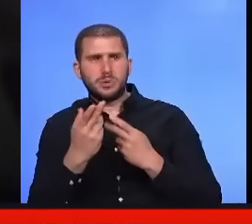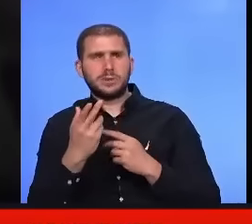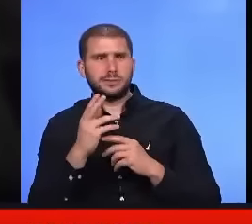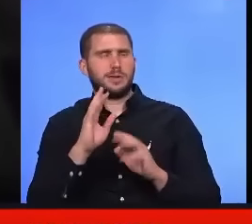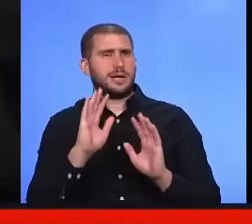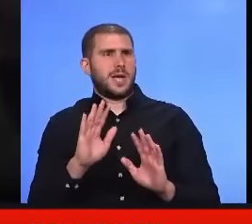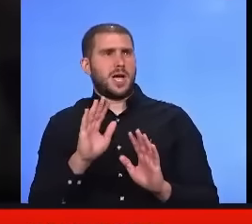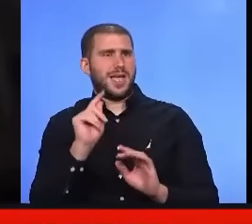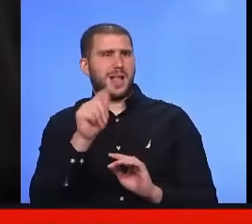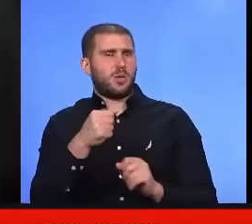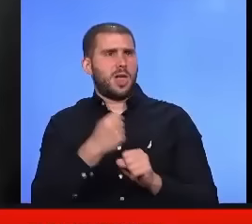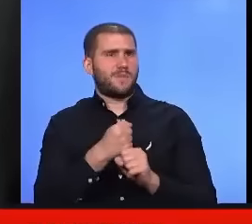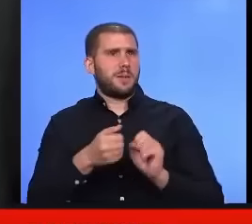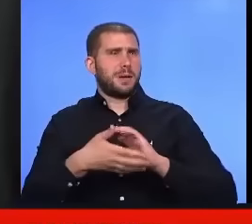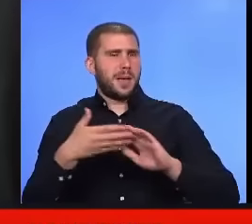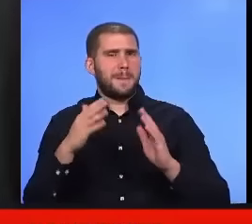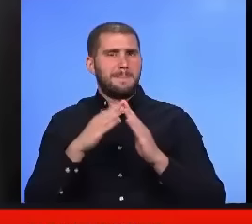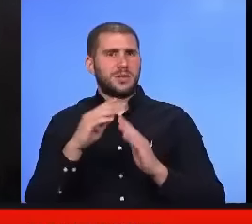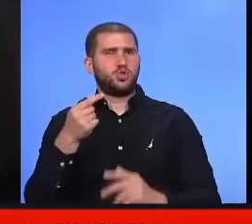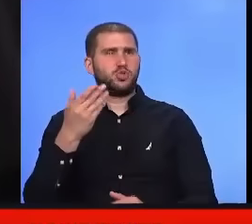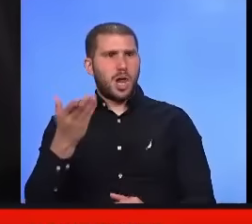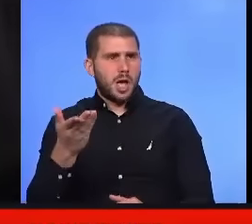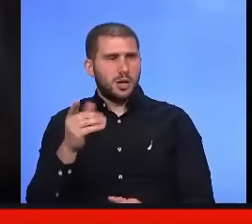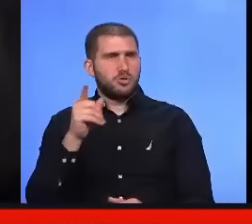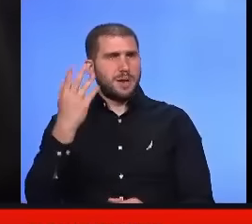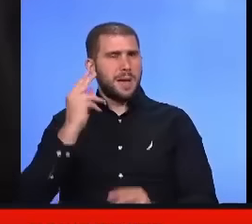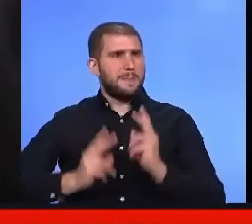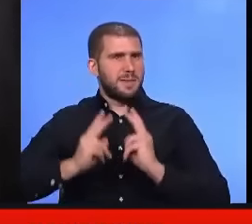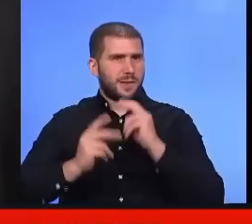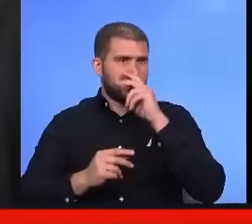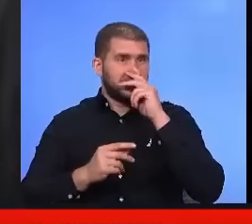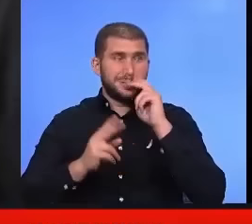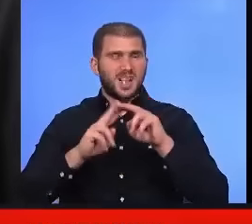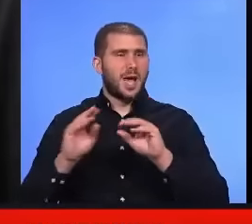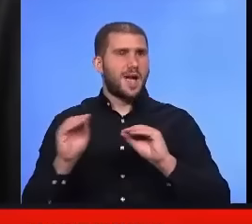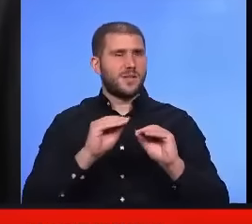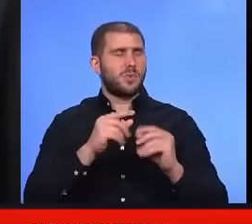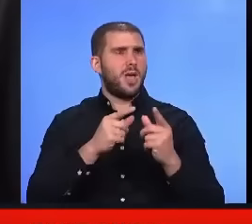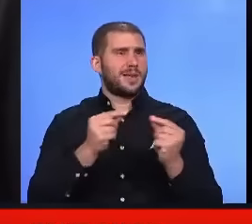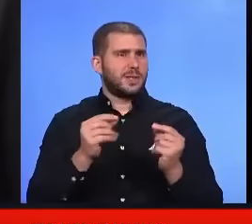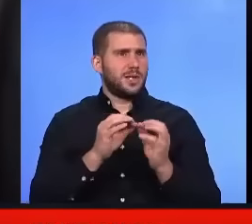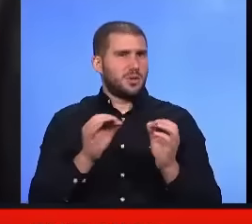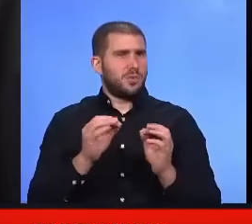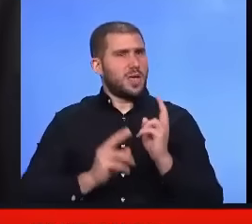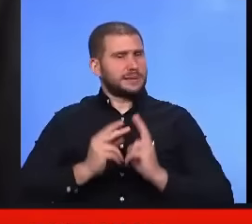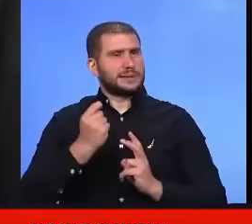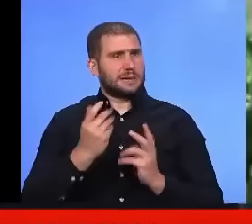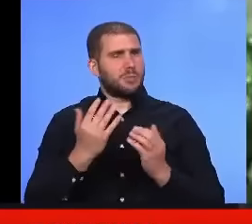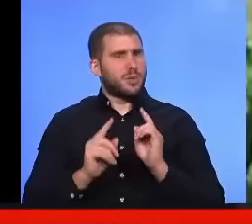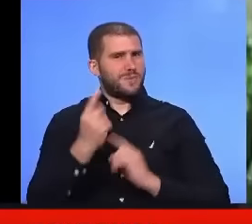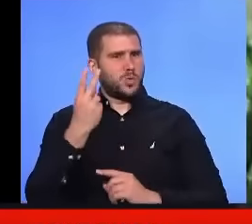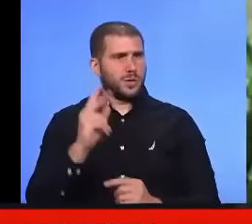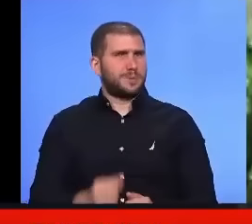בעצם הגענו לעבוד בהתחלה עם בג'אלה, ששם היה לנו מפעל, ואז עברנו אחרי זה לעזה, שהתחלנו לייצר קצת בכמות יותר